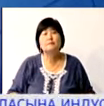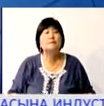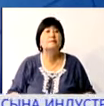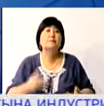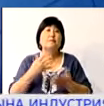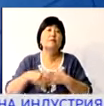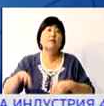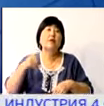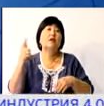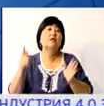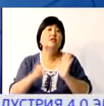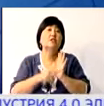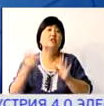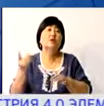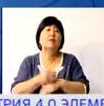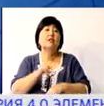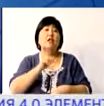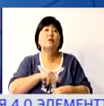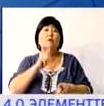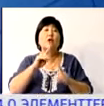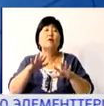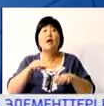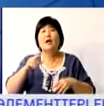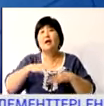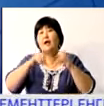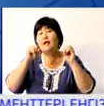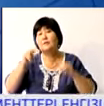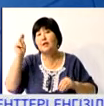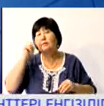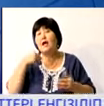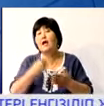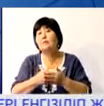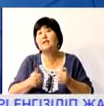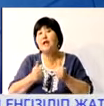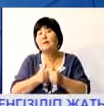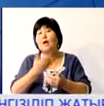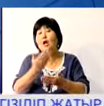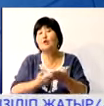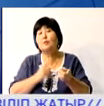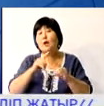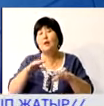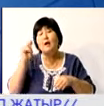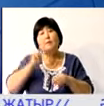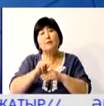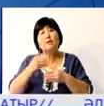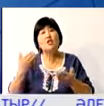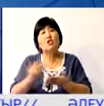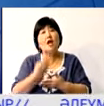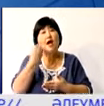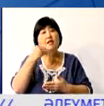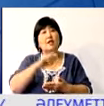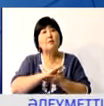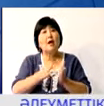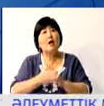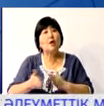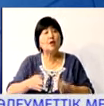Аймақта 7-ші мәрте облыстық еңбек форумы өтті. Кәсіптік білім және бизнес әріптестер сұхбат атты форумда білім берудің жаңа сапасын қалыптастыру